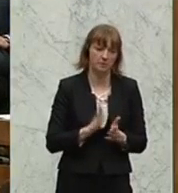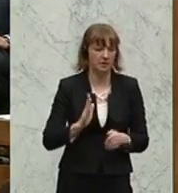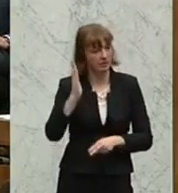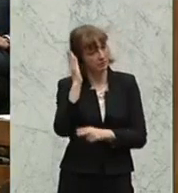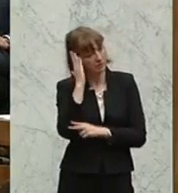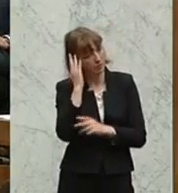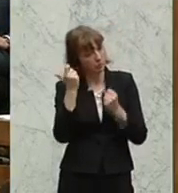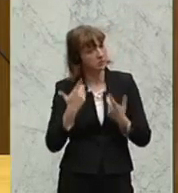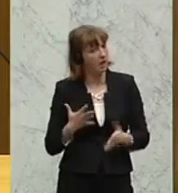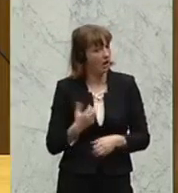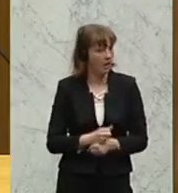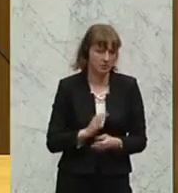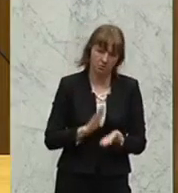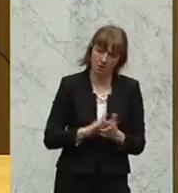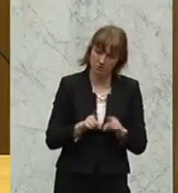Wirte senden.